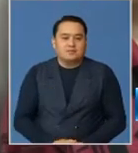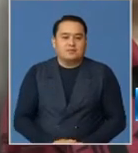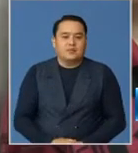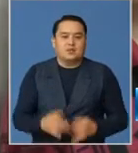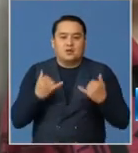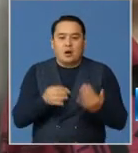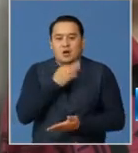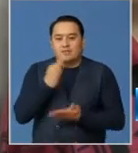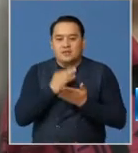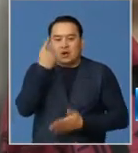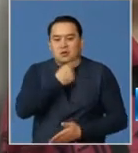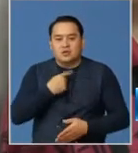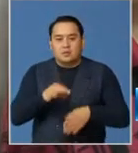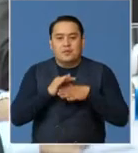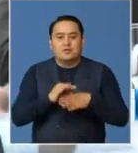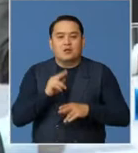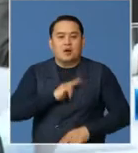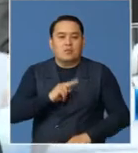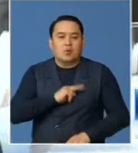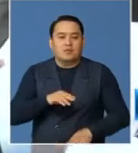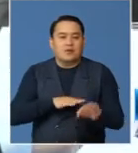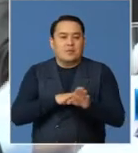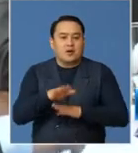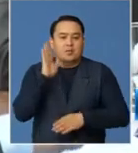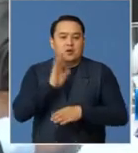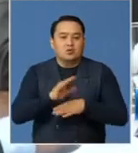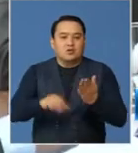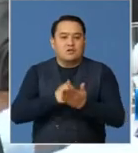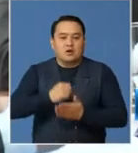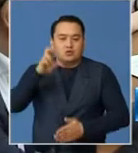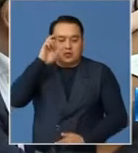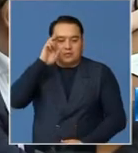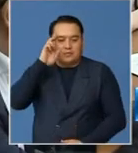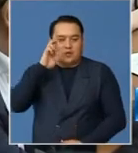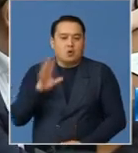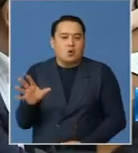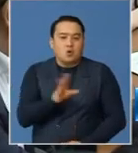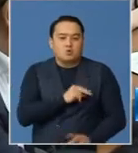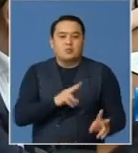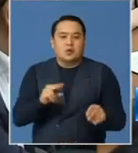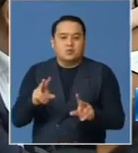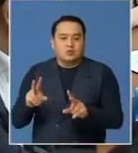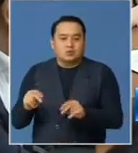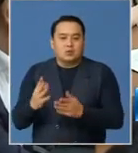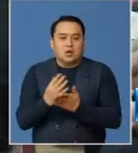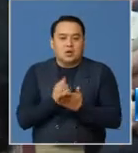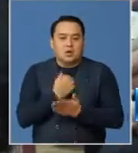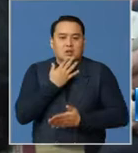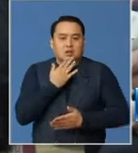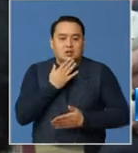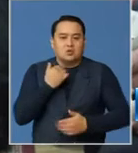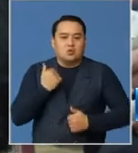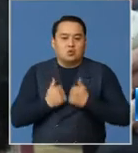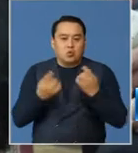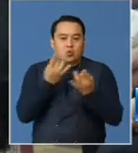сегодня ответственными лицами ведется повсеместная работа по выполнению поручений главы государства. Общий рост благосостояния и сохранение национальных